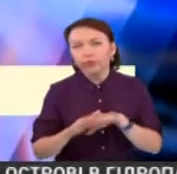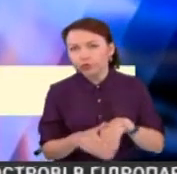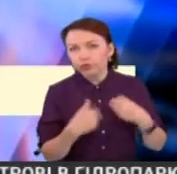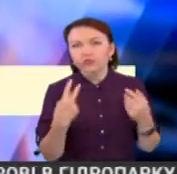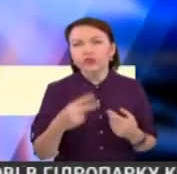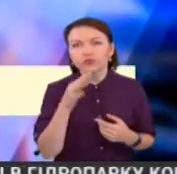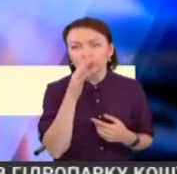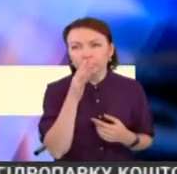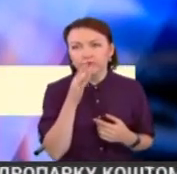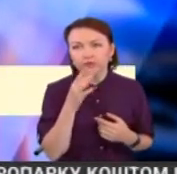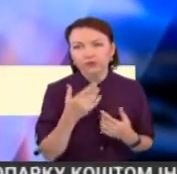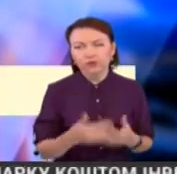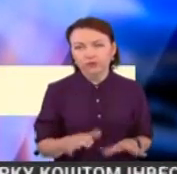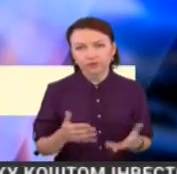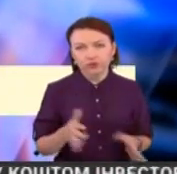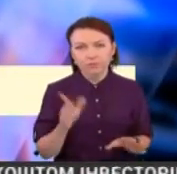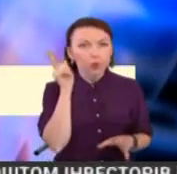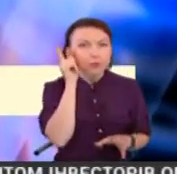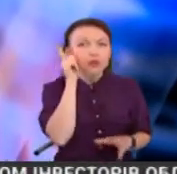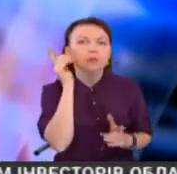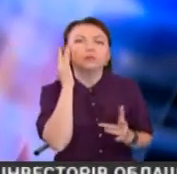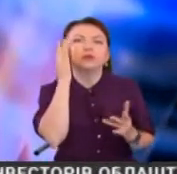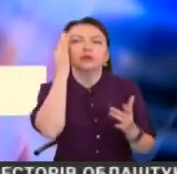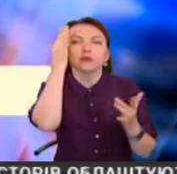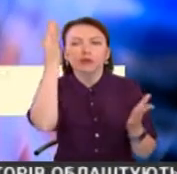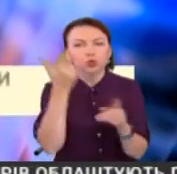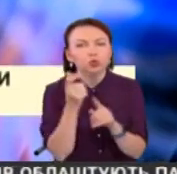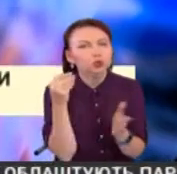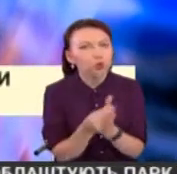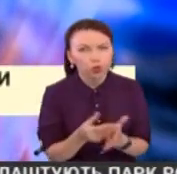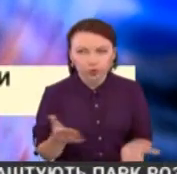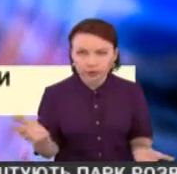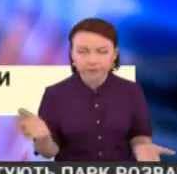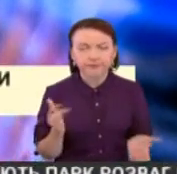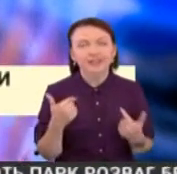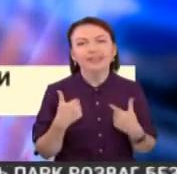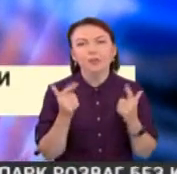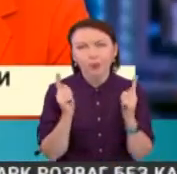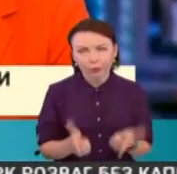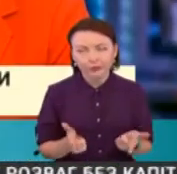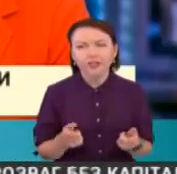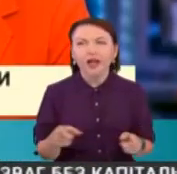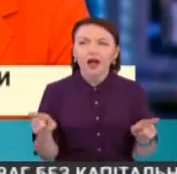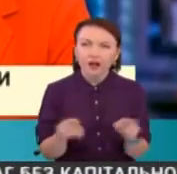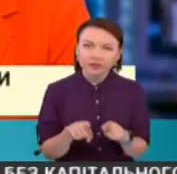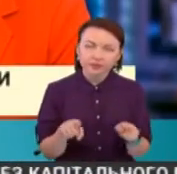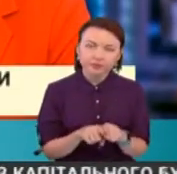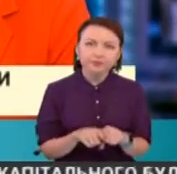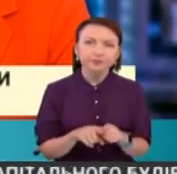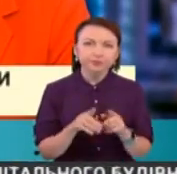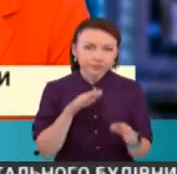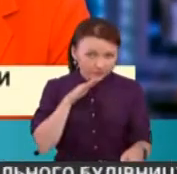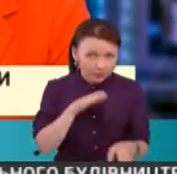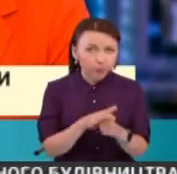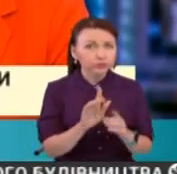років тому стала мрія мобільний телефон, але він дуже дорогий. Пане Олександре, я з вами погоджуюся, тим не менше, ось таке повністю перехід